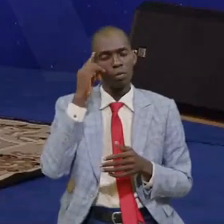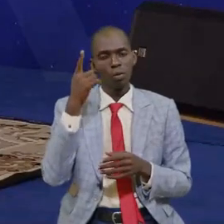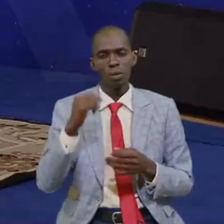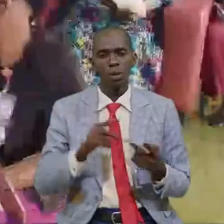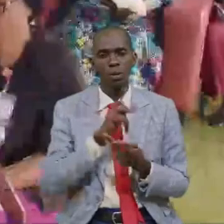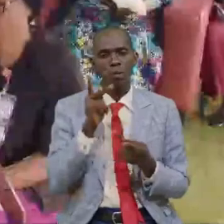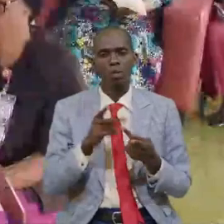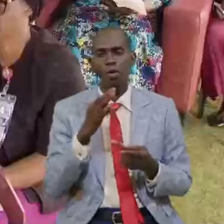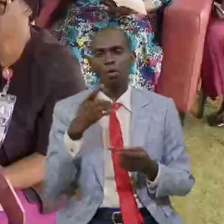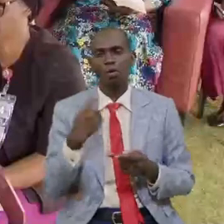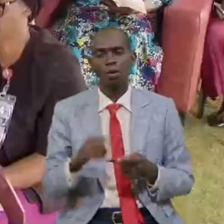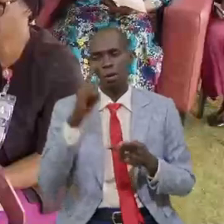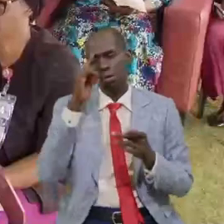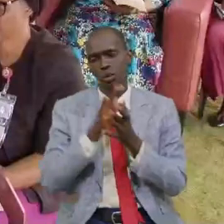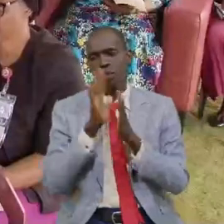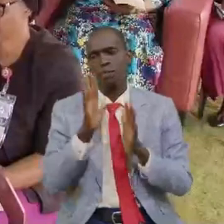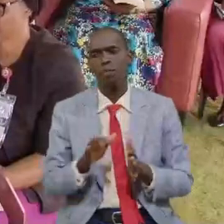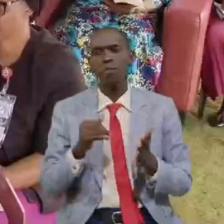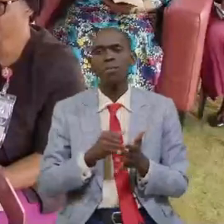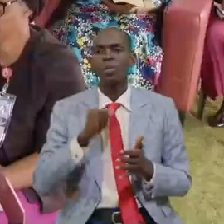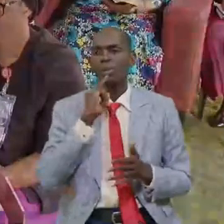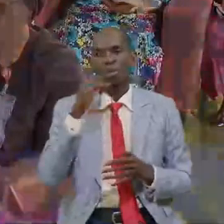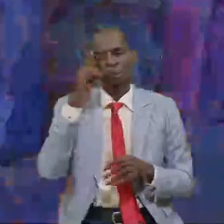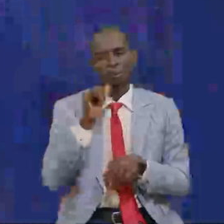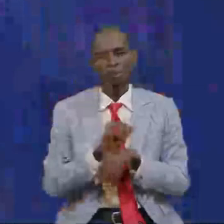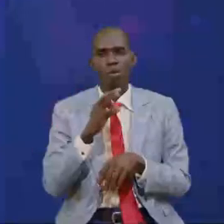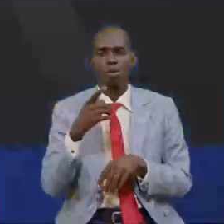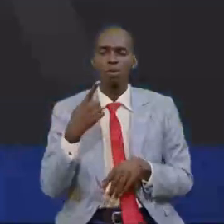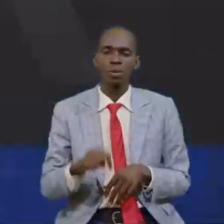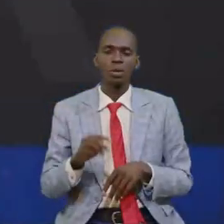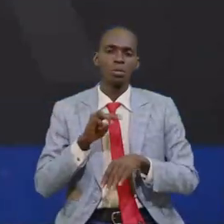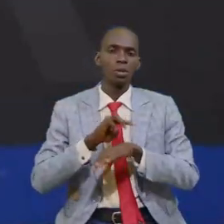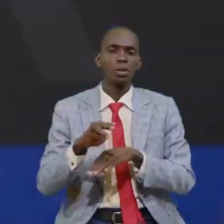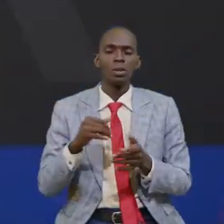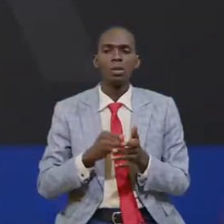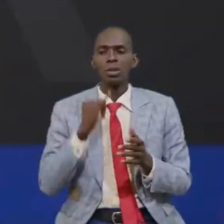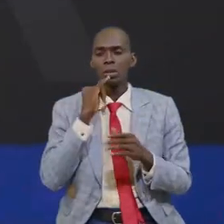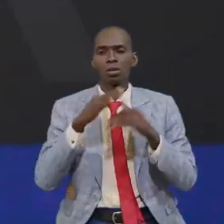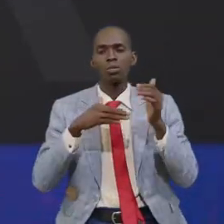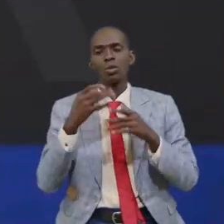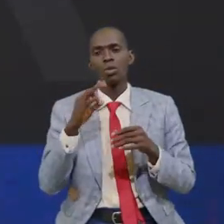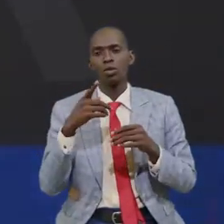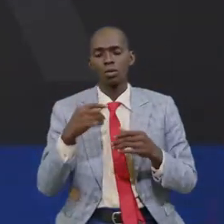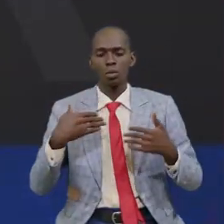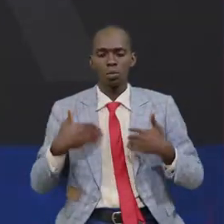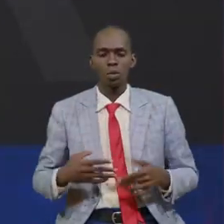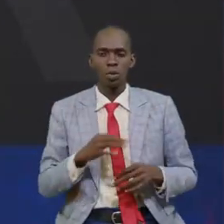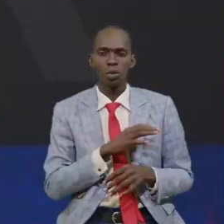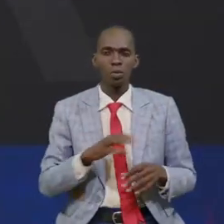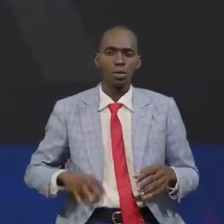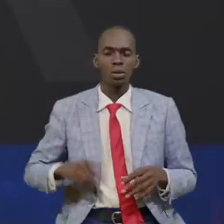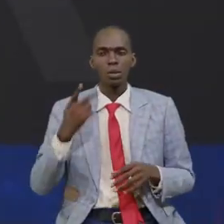perfectionnement des saints, c'est pour l'œuvre du ministère, c'est pour l'édification du corps de Christ.